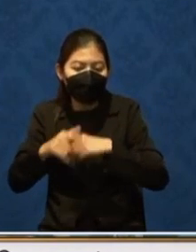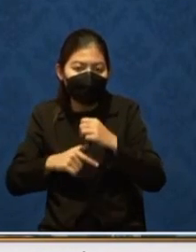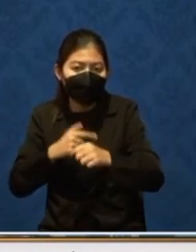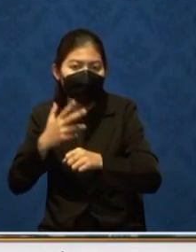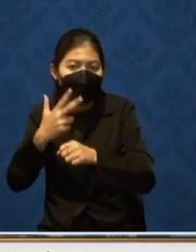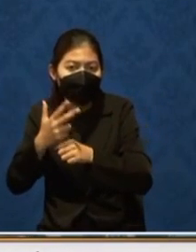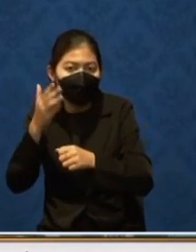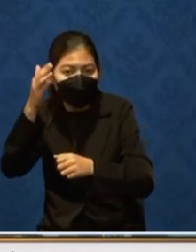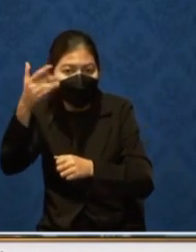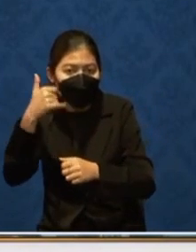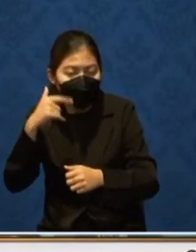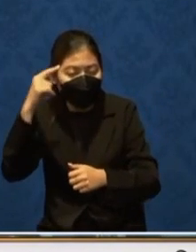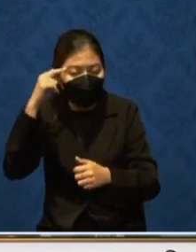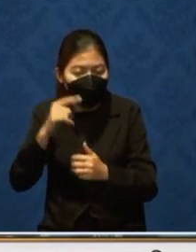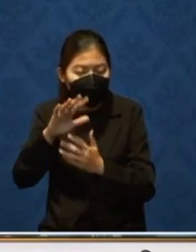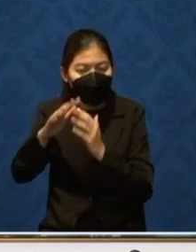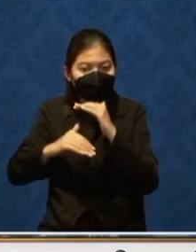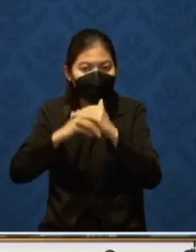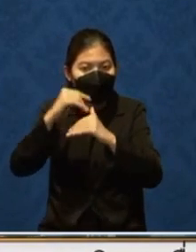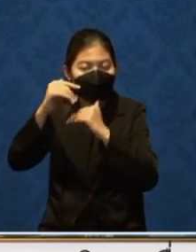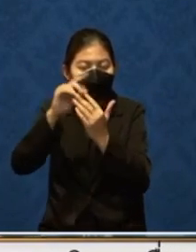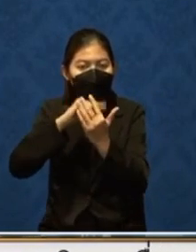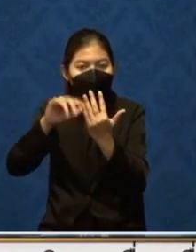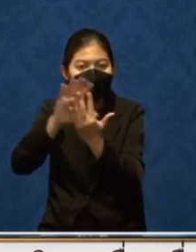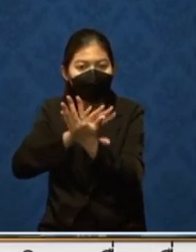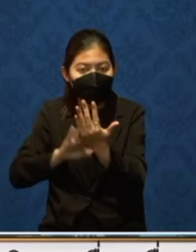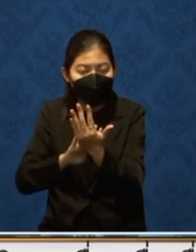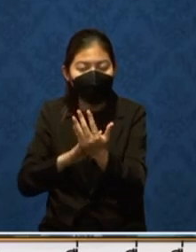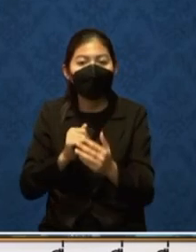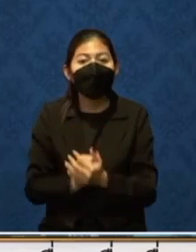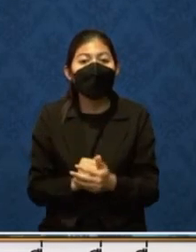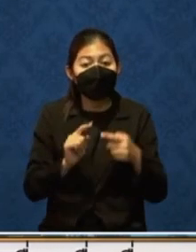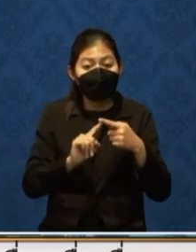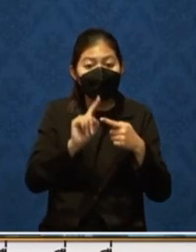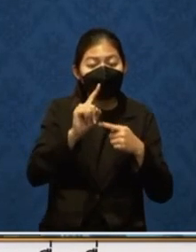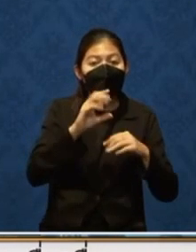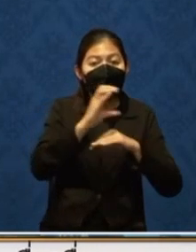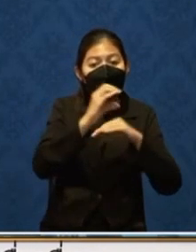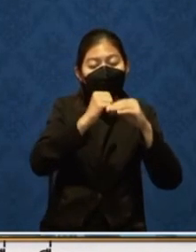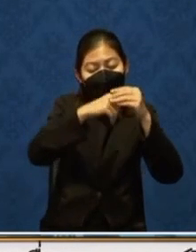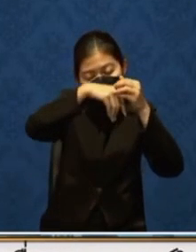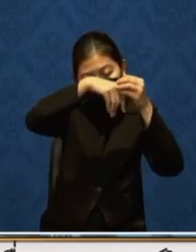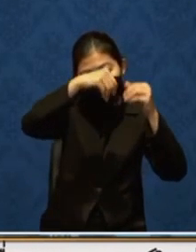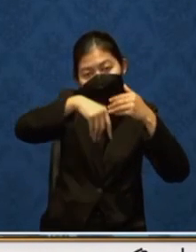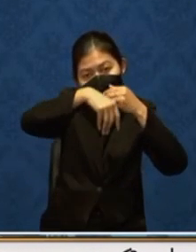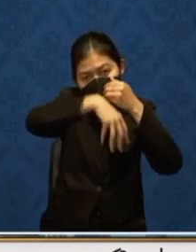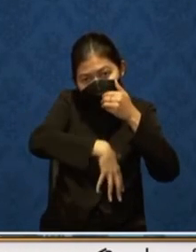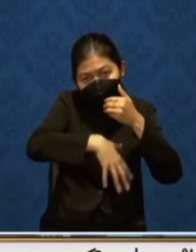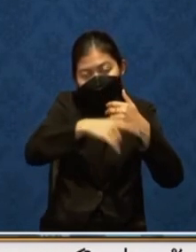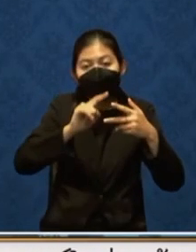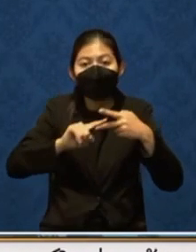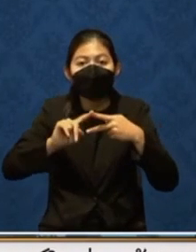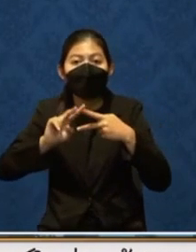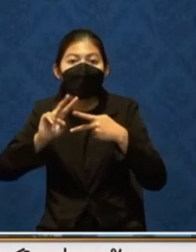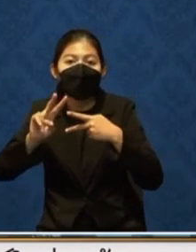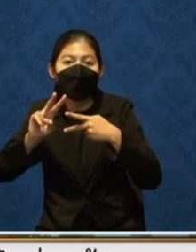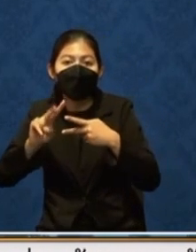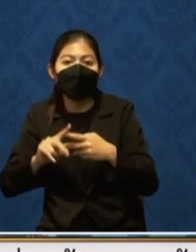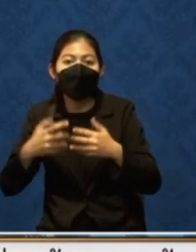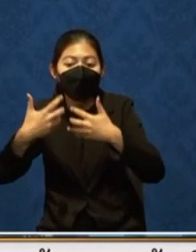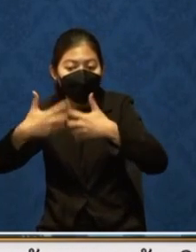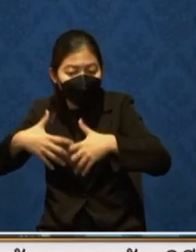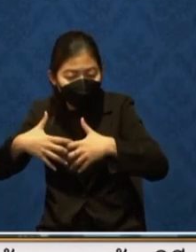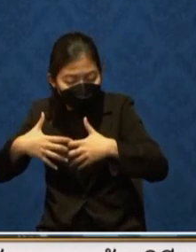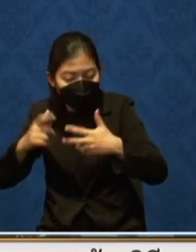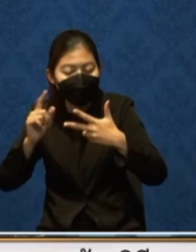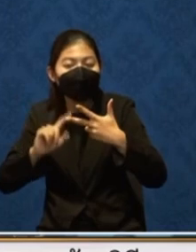ไยด้านท 1 กคือโครงสรางพ้นฐาน2 ก็คืออุตสาหกรรมโดยเฉพาะดานอวี3